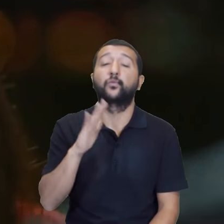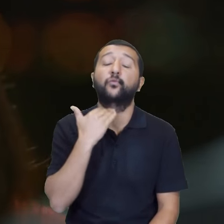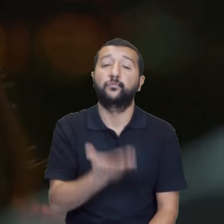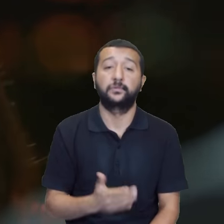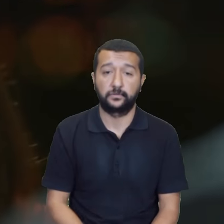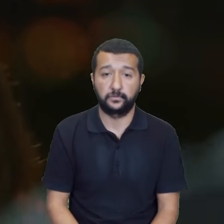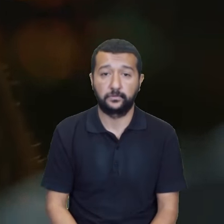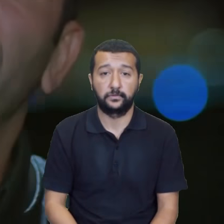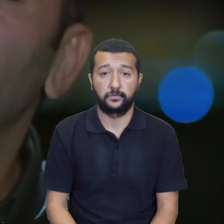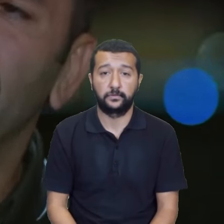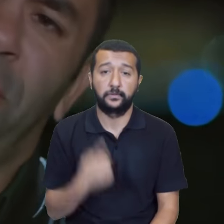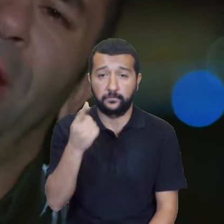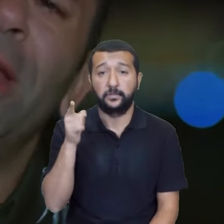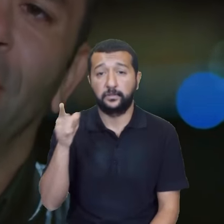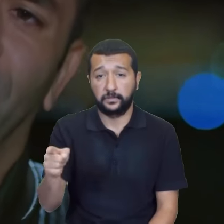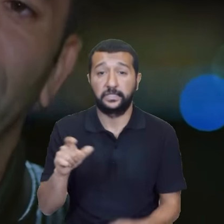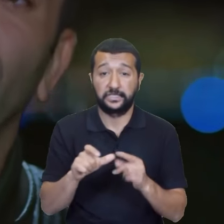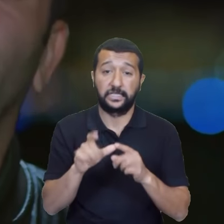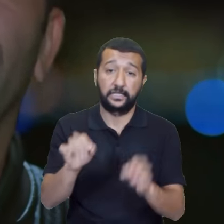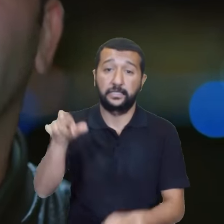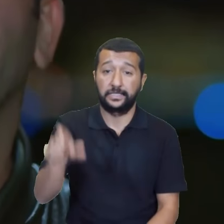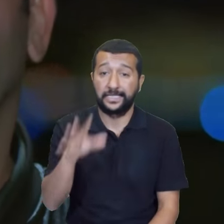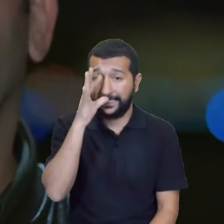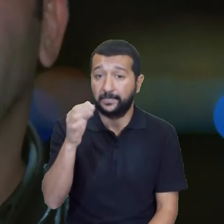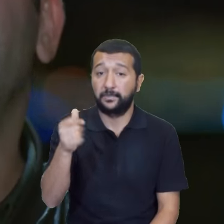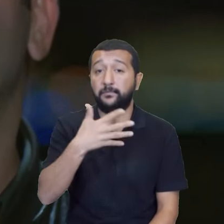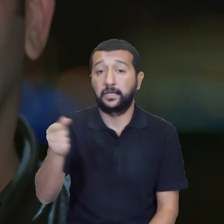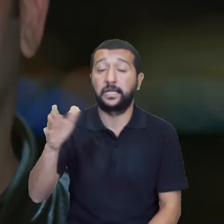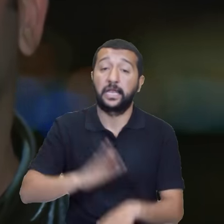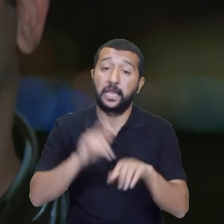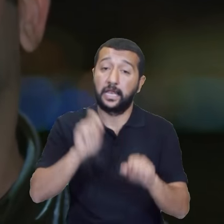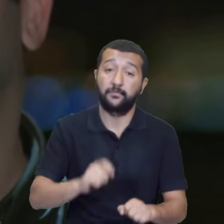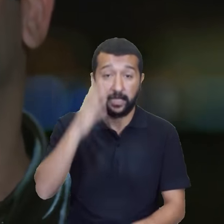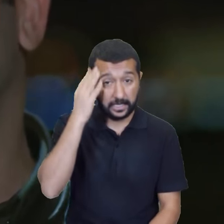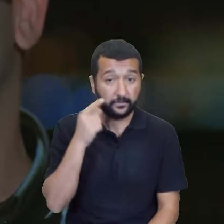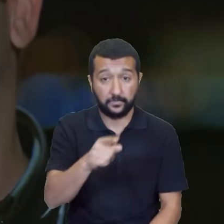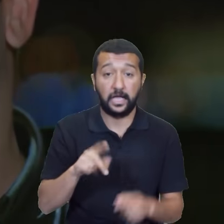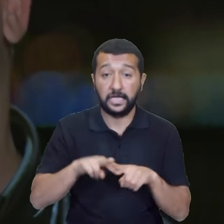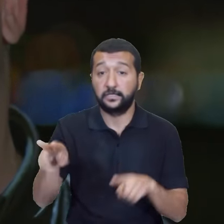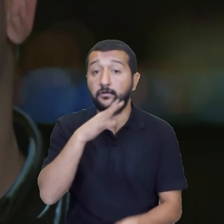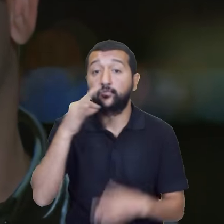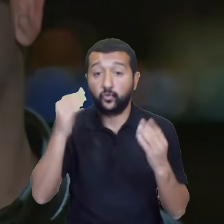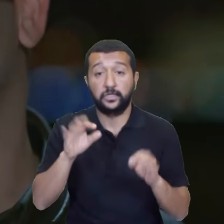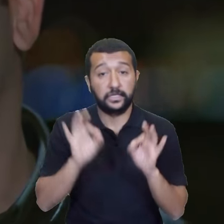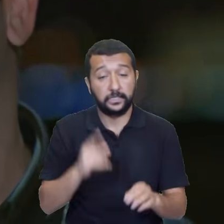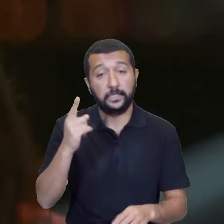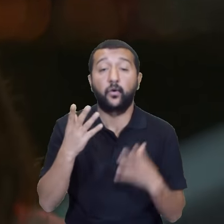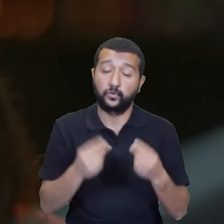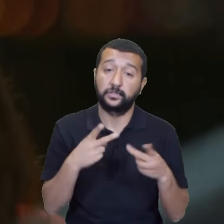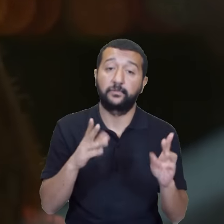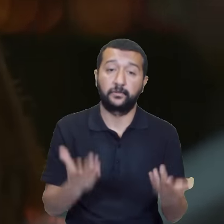Yani hani bir de bu Şener, yani kim bilir o parayı alıp ne iş çevirir, anladın mı? Ayşe'ni mutlu edecek olsa gene bir derece